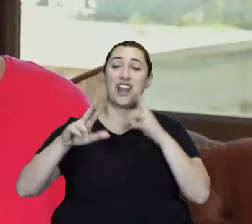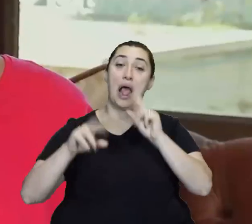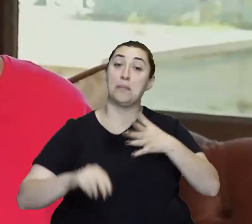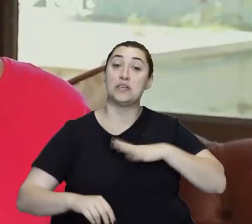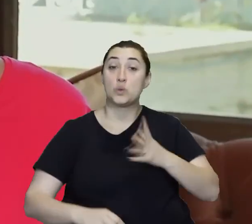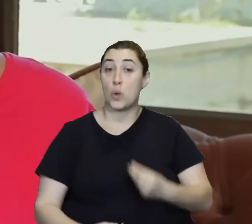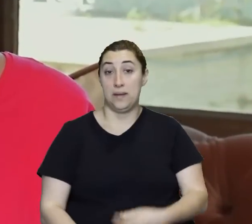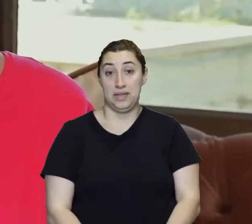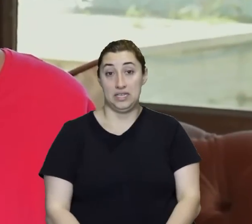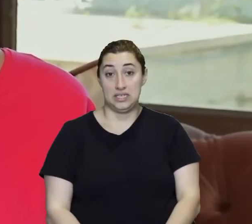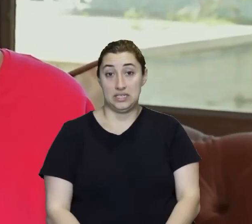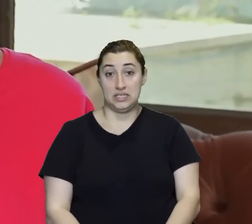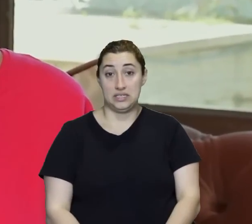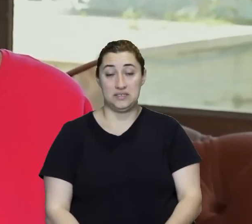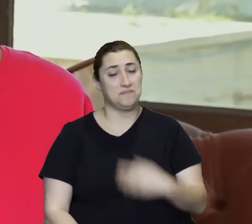dışarıda.